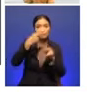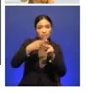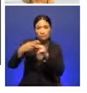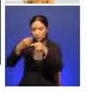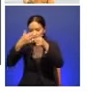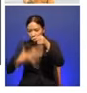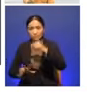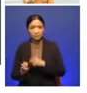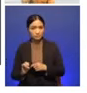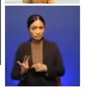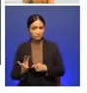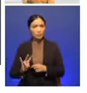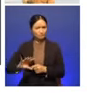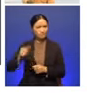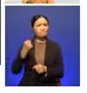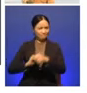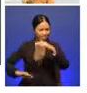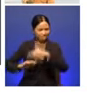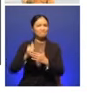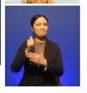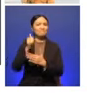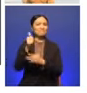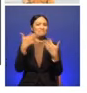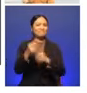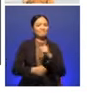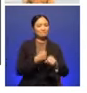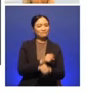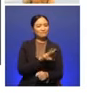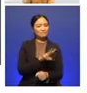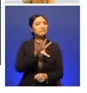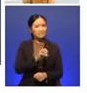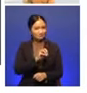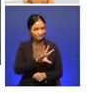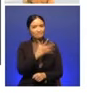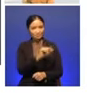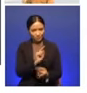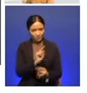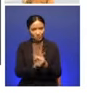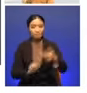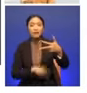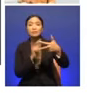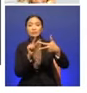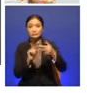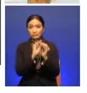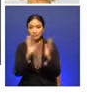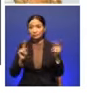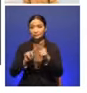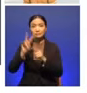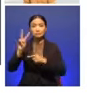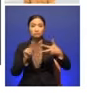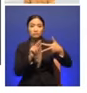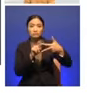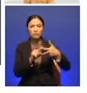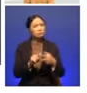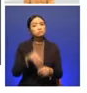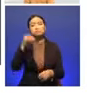ถรื้อฟื้นได้อันนี้ทำสำเร็จไปตั้งแต่ปี2555นะครับป่าที่2ก็คือปลูกป่าให้หลากหลายเลย